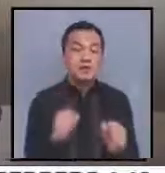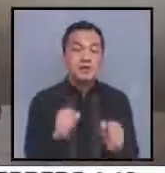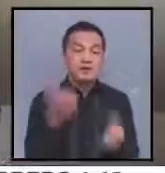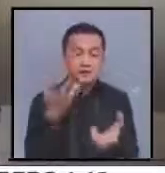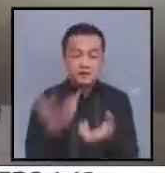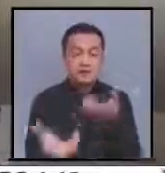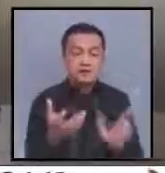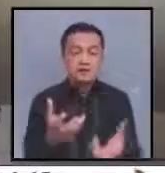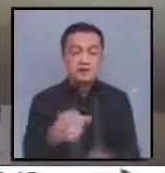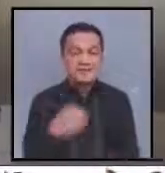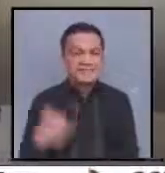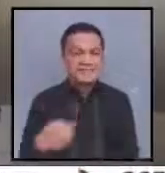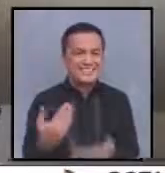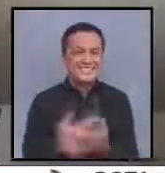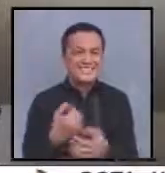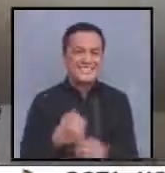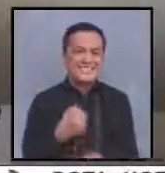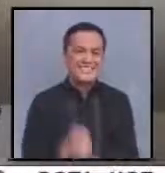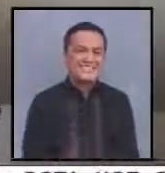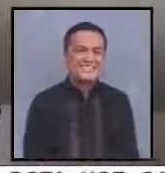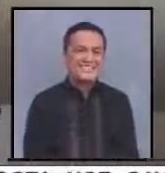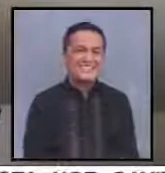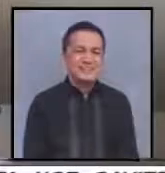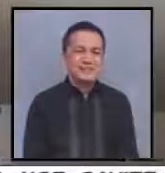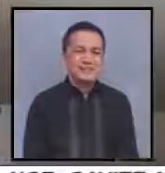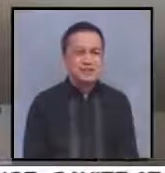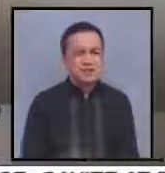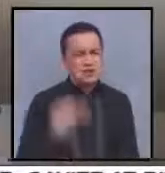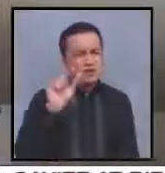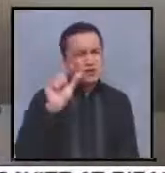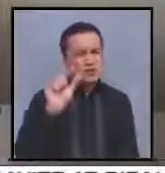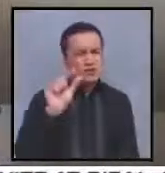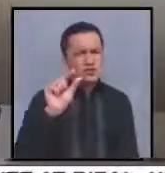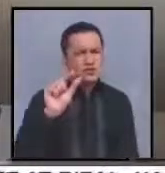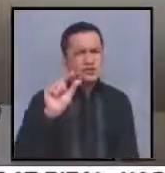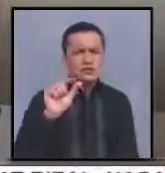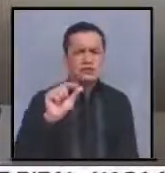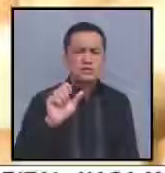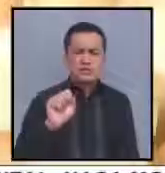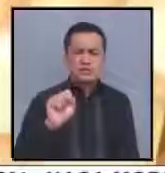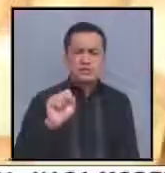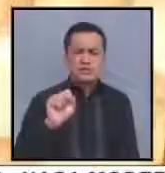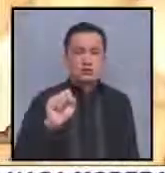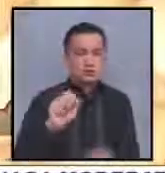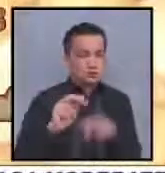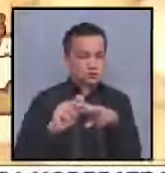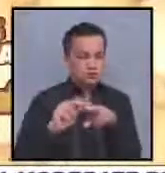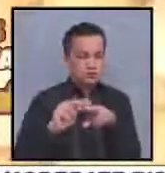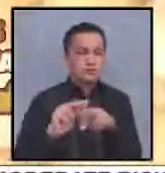Year. O, lagyan ko lang ng onti lang na salt and pepper. Again, alalay lang po tayo.